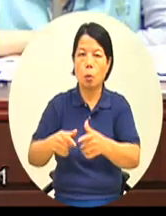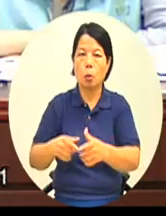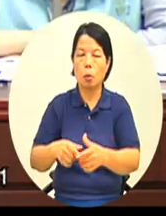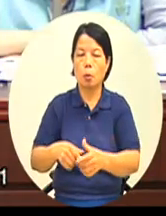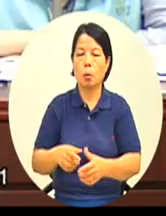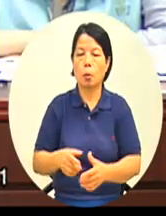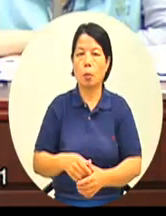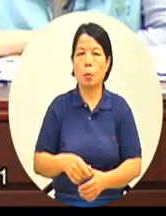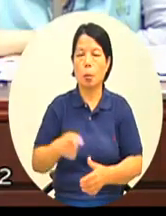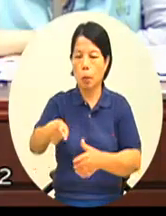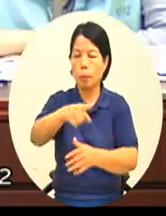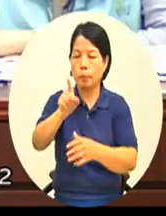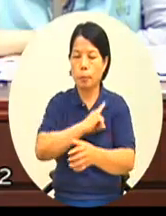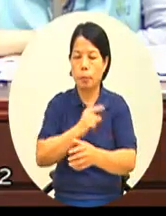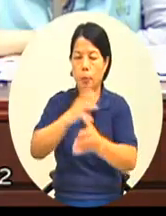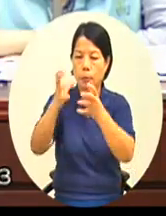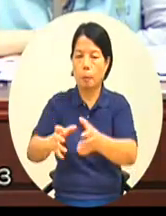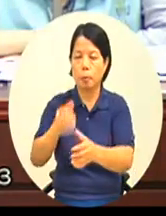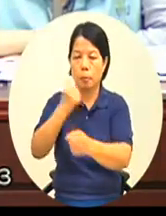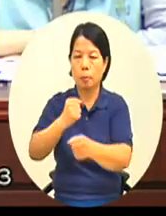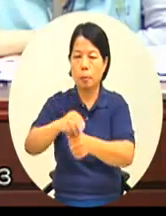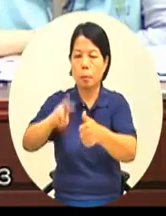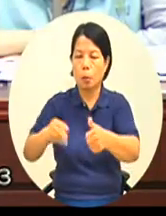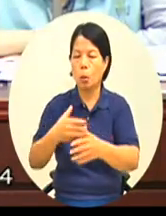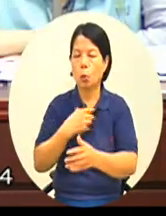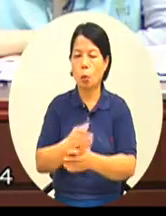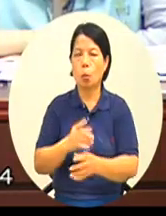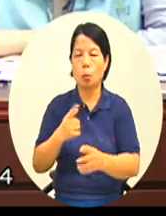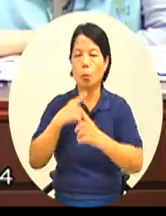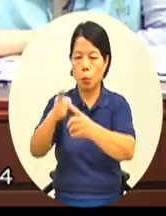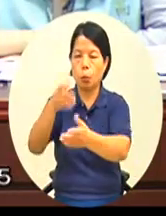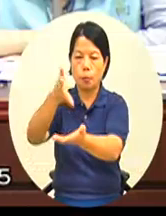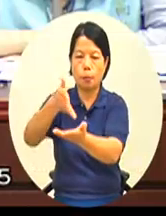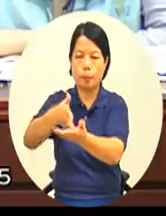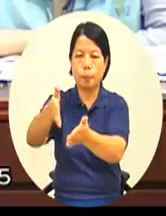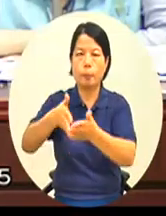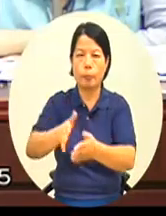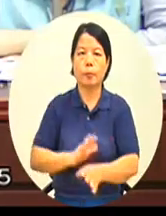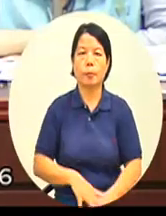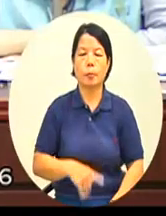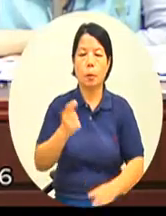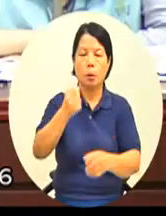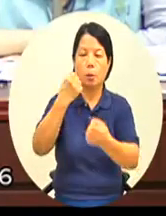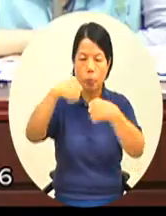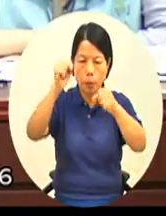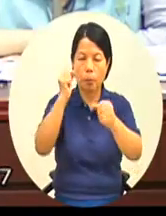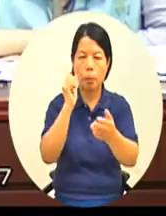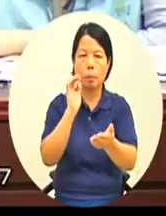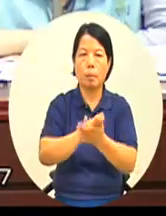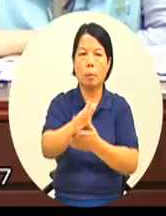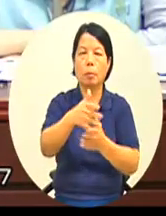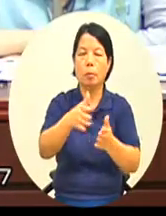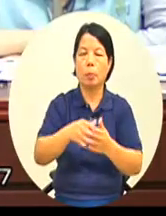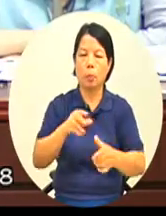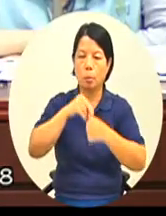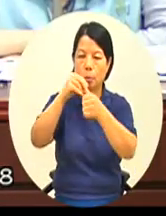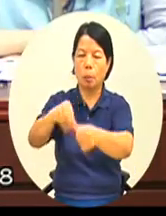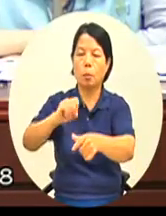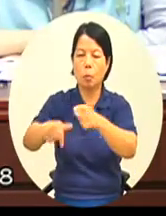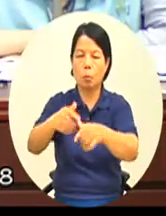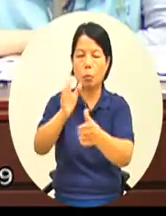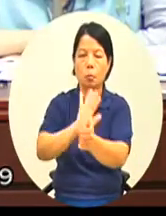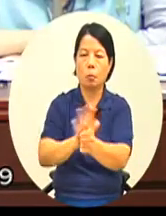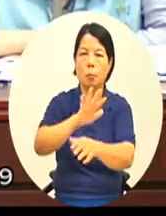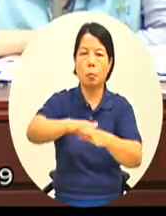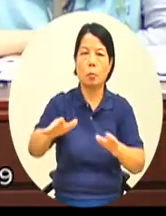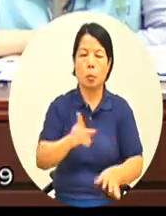他们办职业训练，所以训练完毕业之后的这些学员都可以直接进入个公司服务，所以我们自